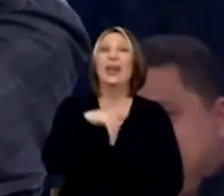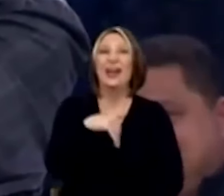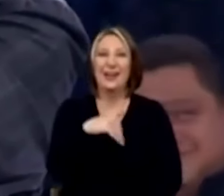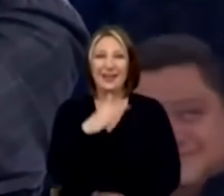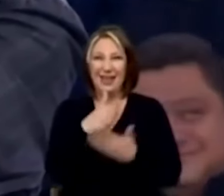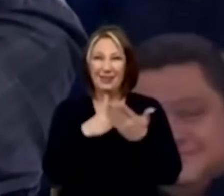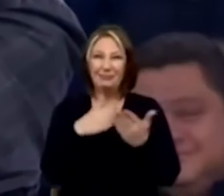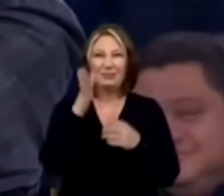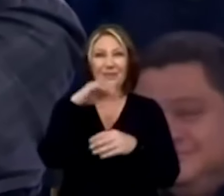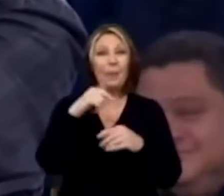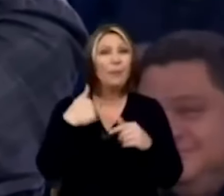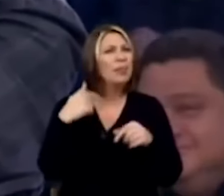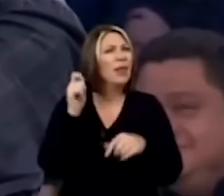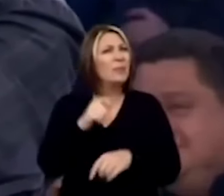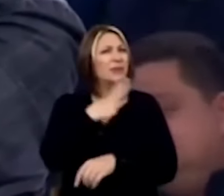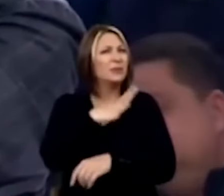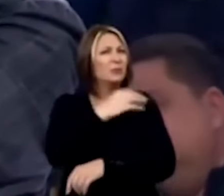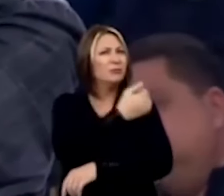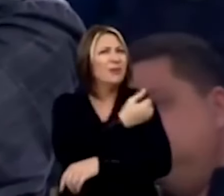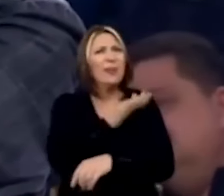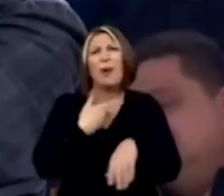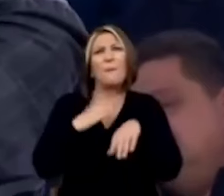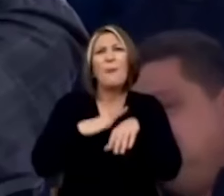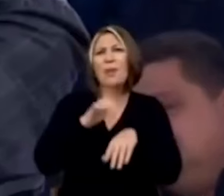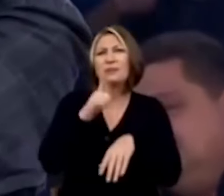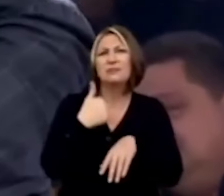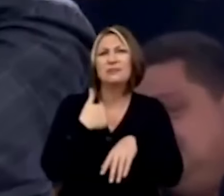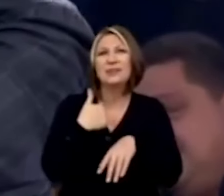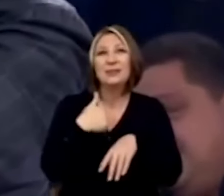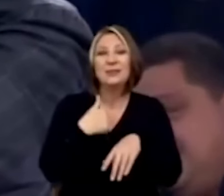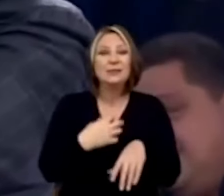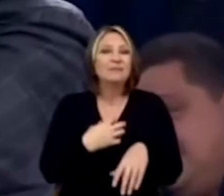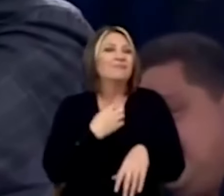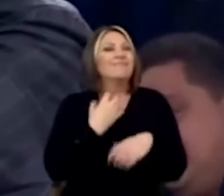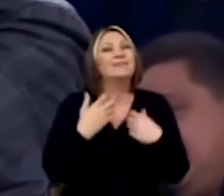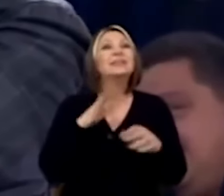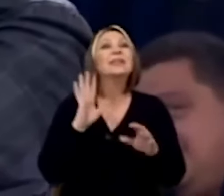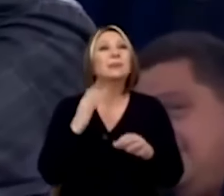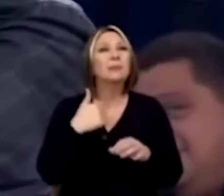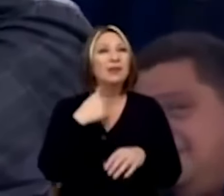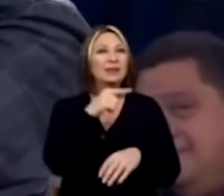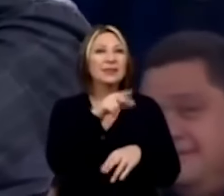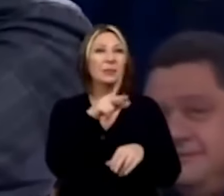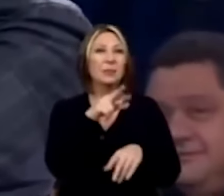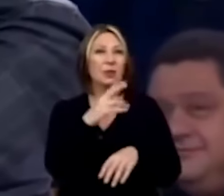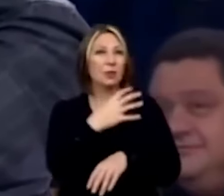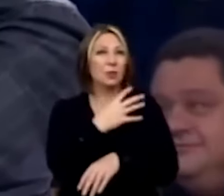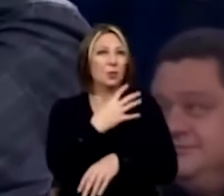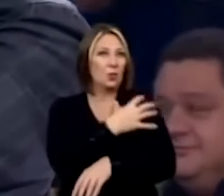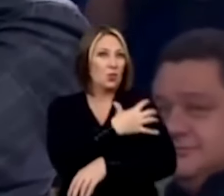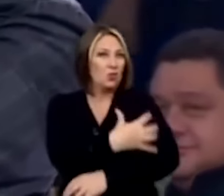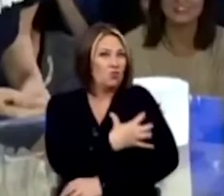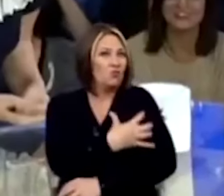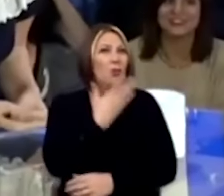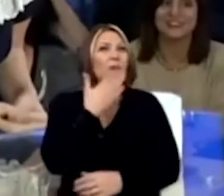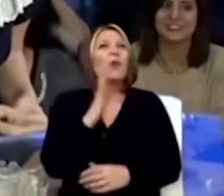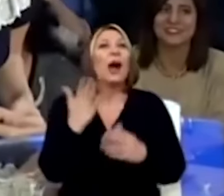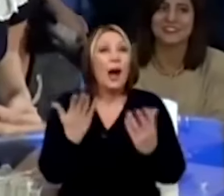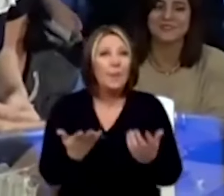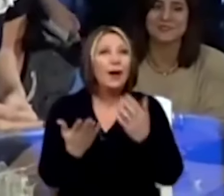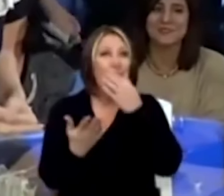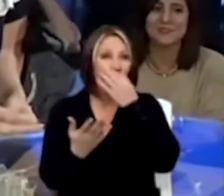çok acayipmiş. Ben de yaptırmak istiyorum. Ne yaptırabilirim dövme? Ben tabii iç gıcıklayıcı değilim. Yani bende öyle sizdeki gibi kürek gibi kol yok.